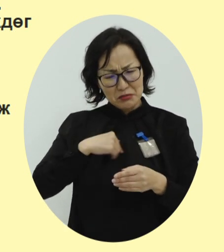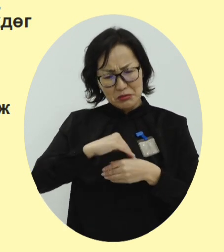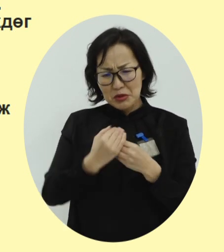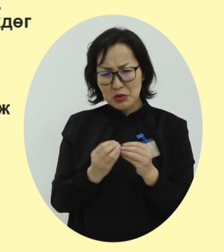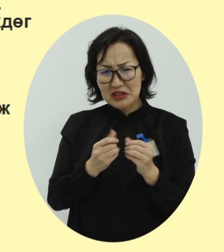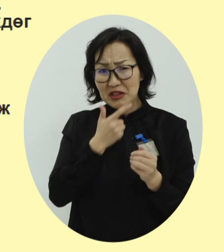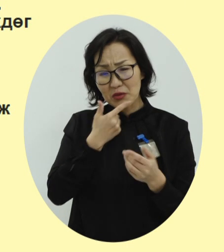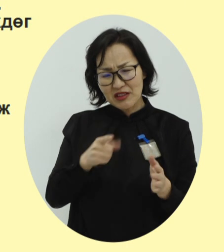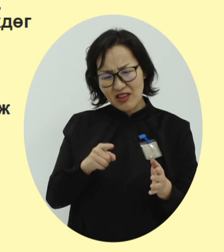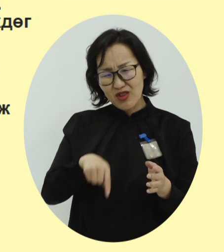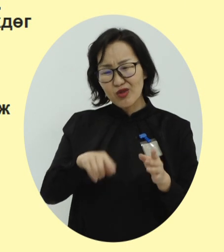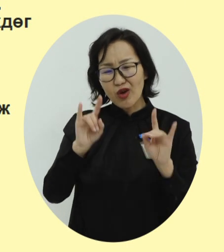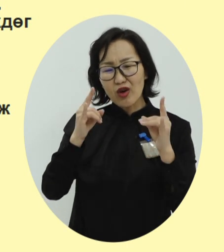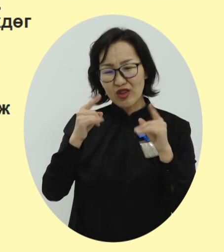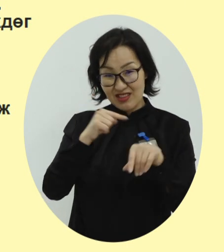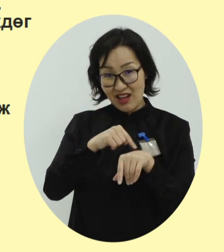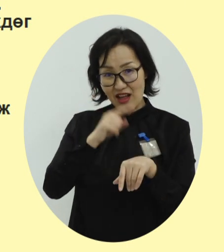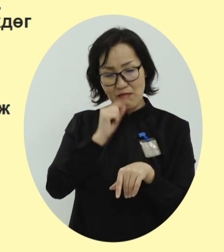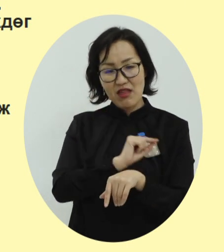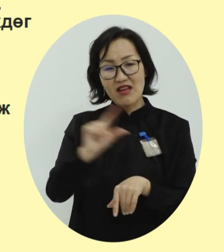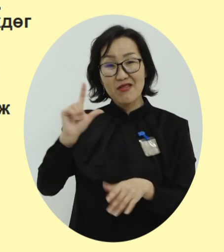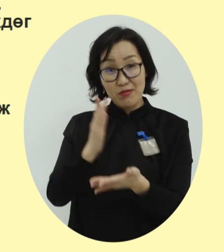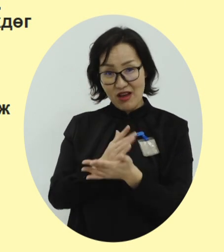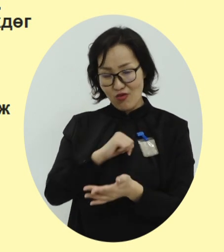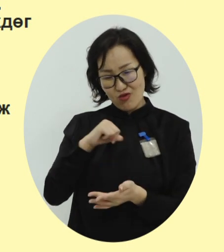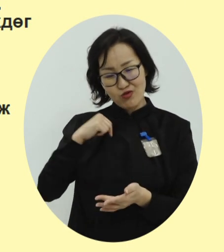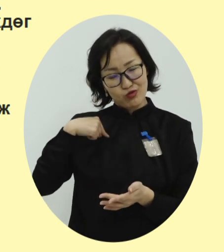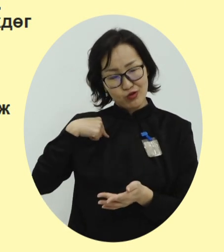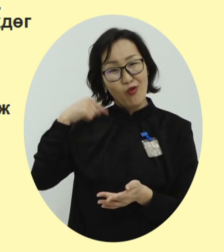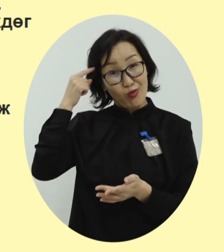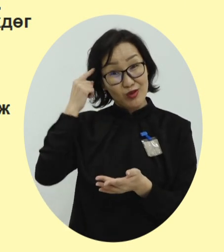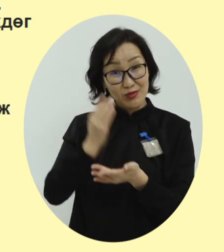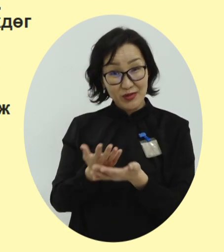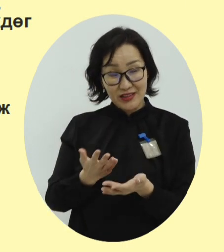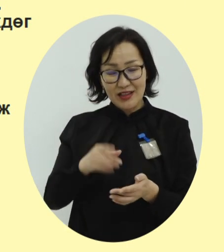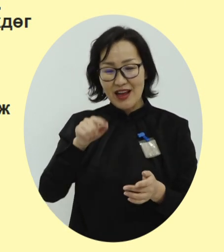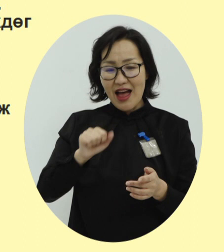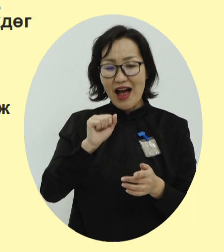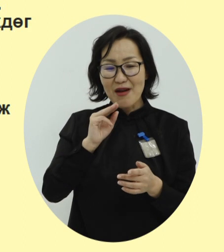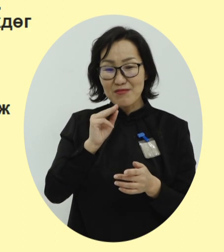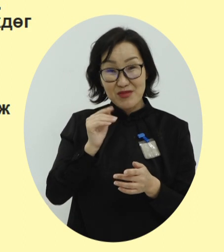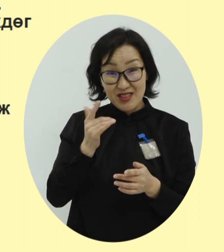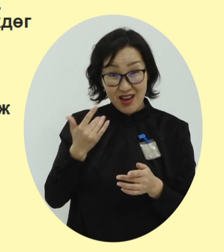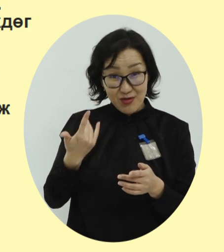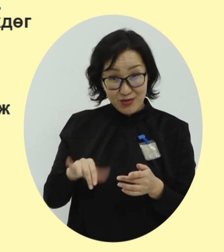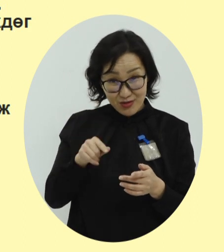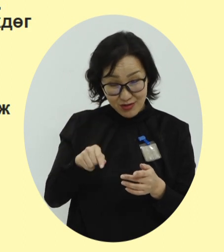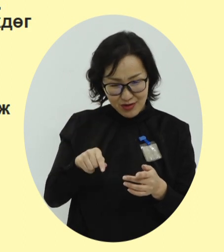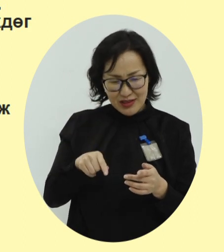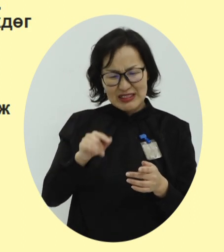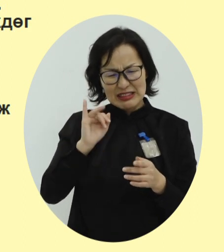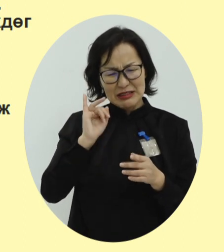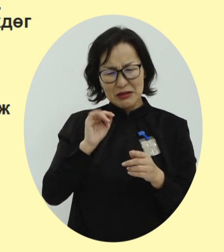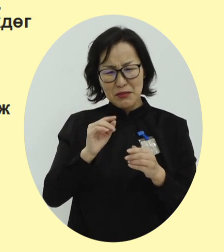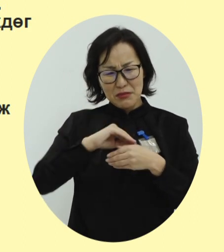эргээд бодохоор тоглох цаг маань ихтэй байх шиг байна да. Заримдаа ч бас амчхааргүй эсвэл